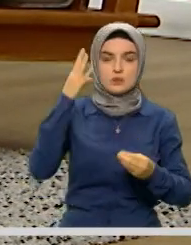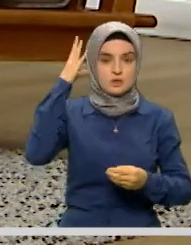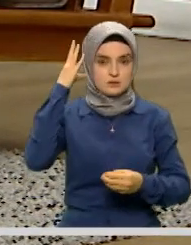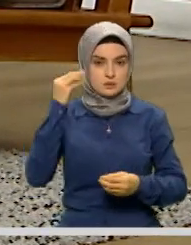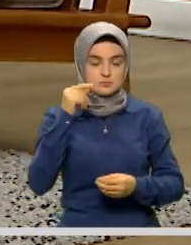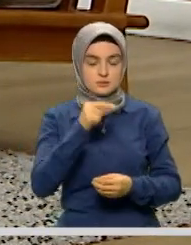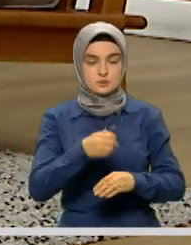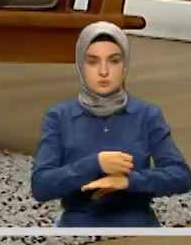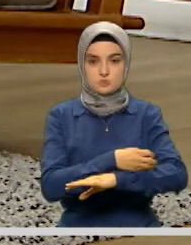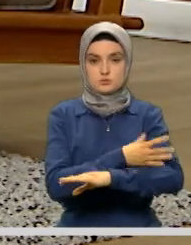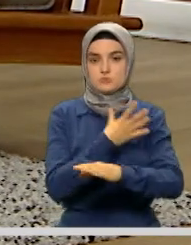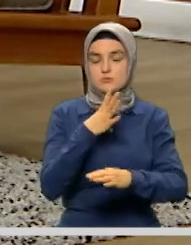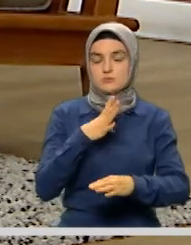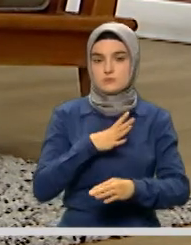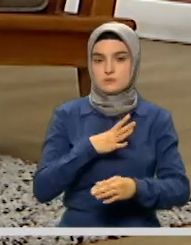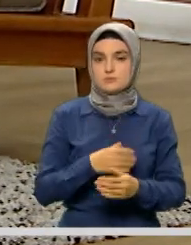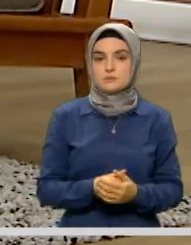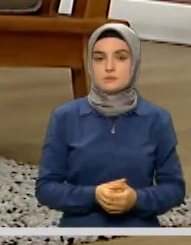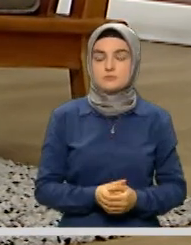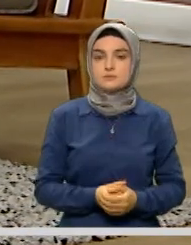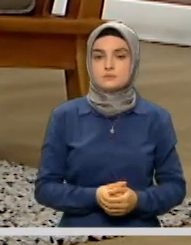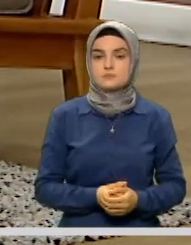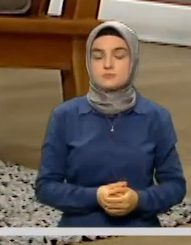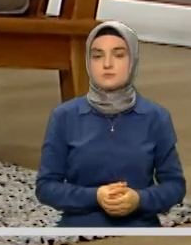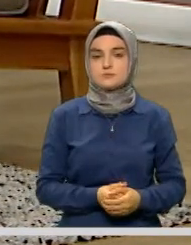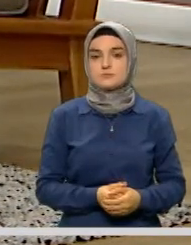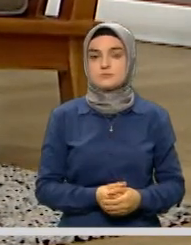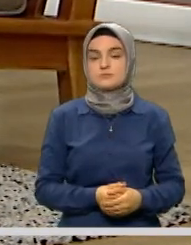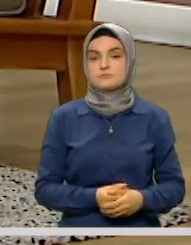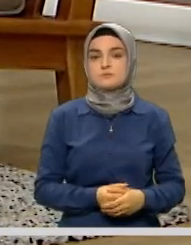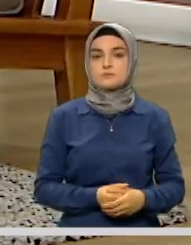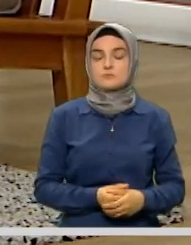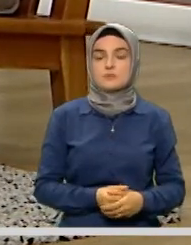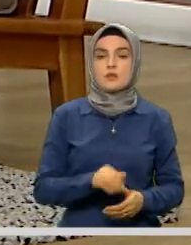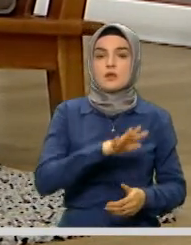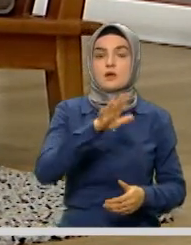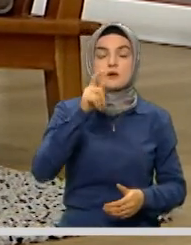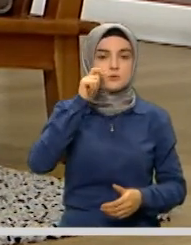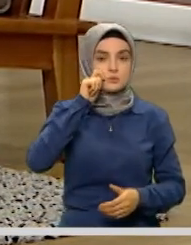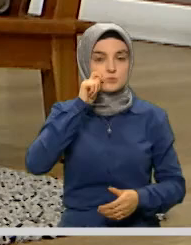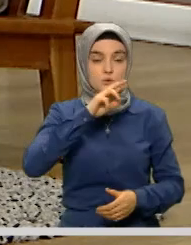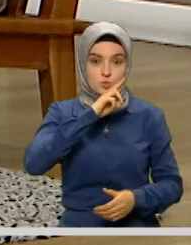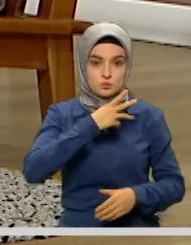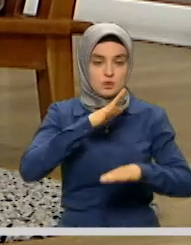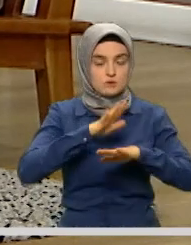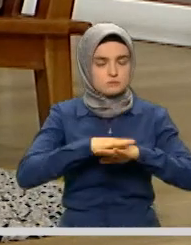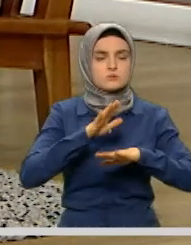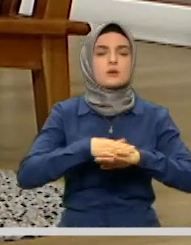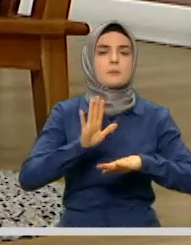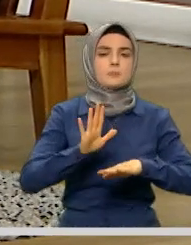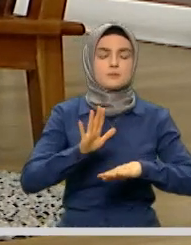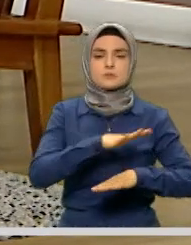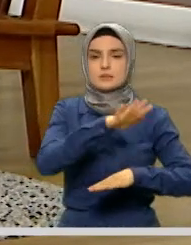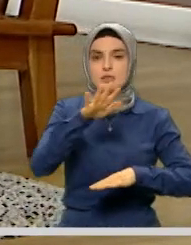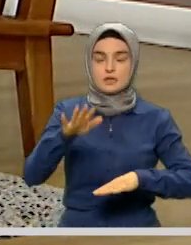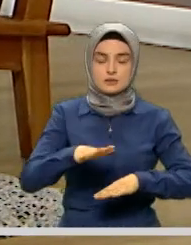etmesi duygusu, bir bilinç düzeyi aslında ve her Müslümanın ister günah işlesin ister işlemesin